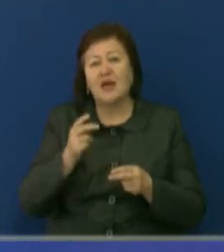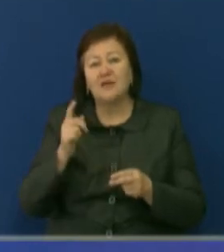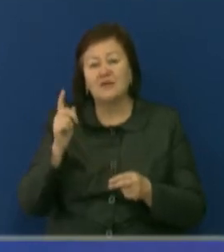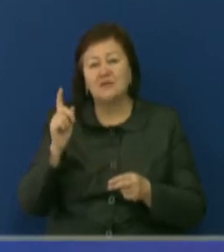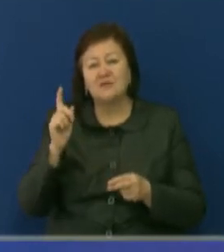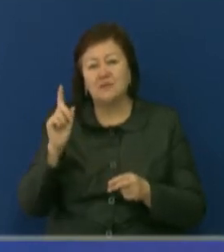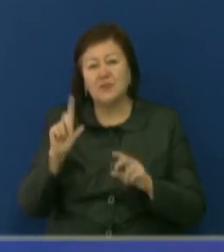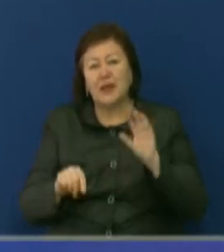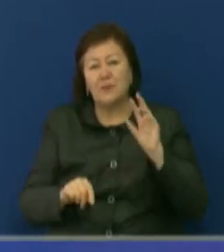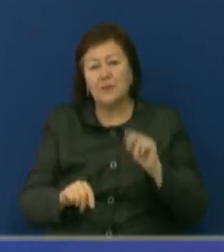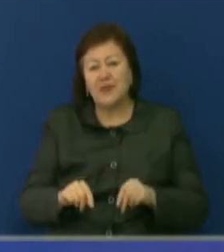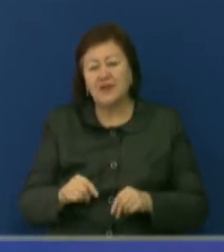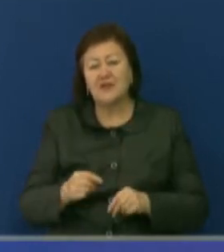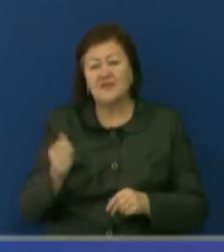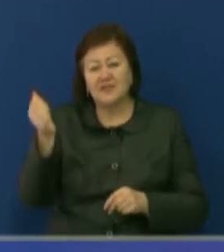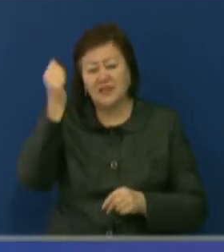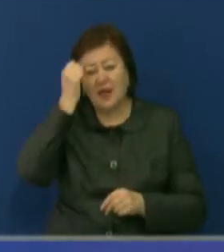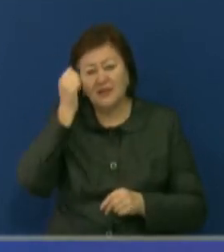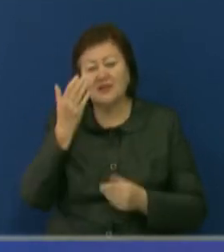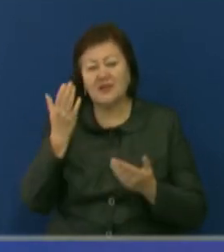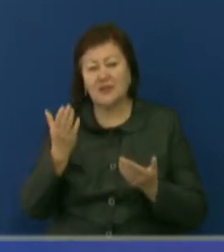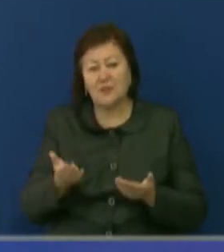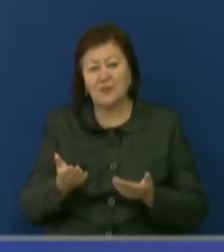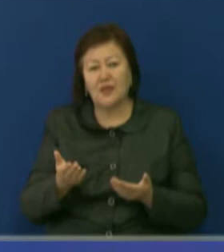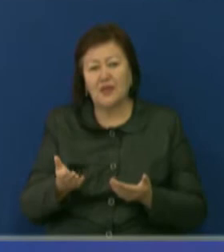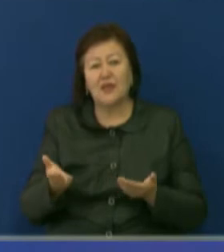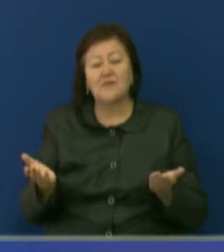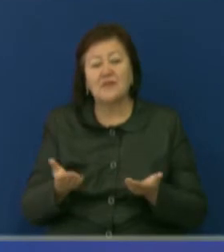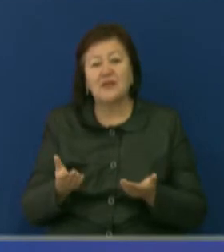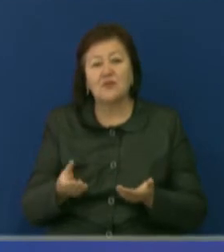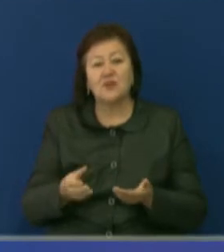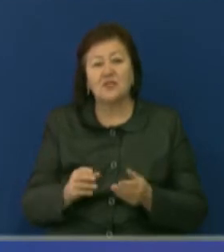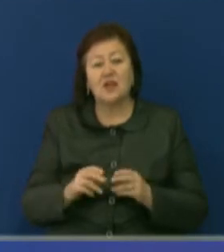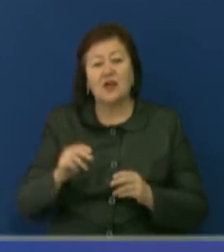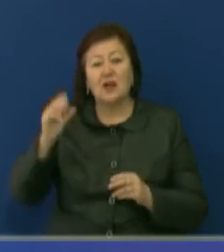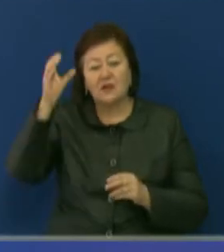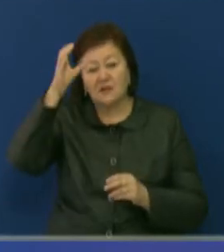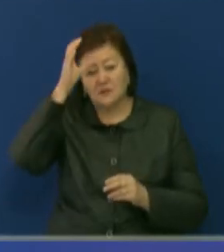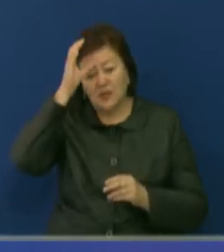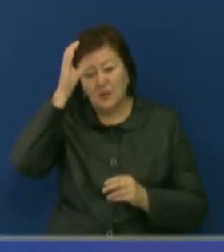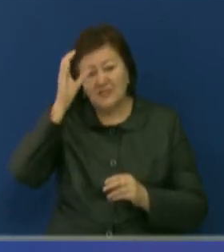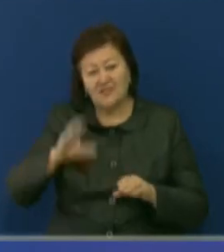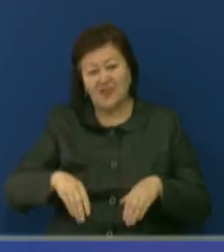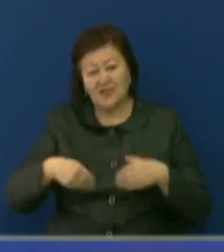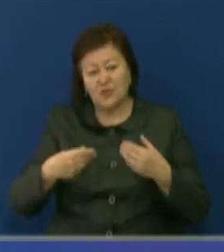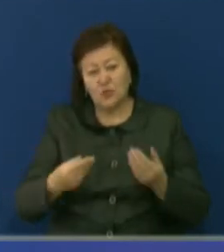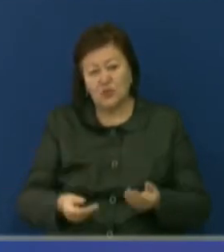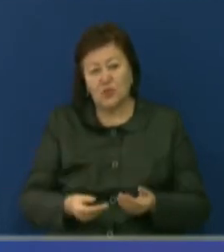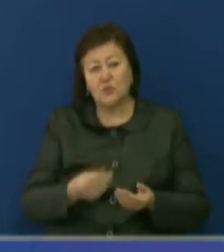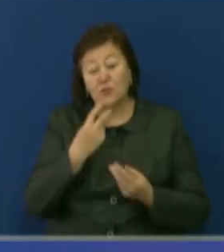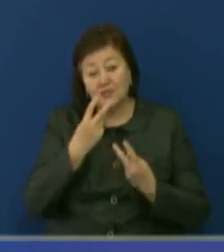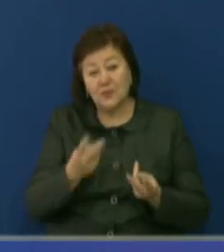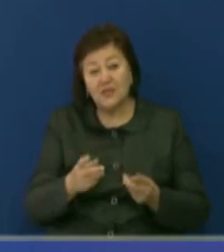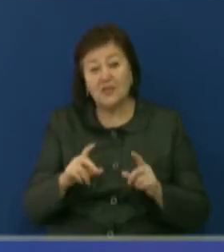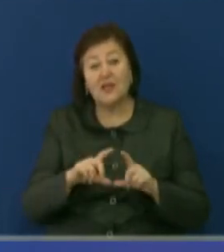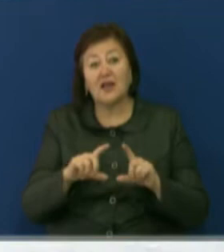19-ына дейін жалғаспақ. Арнамыздың түсірілім тобы осы форматта білім беріп жатқан қаламыздағы бірқатар мектептерде болып оқу барысын көріп